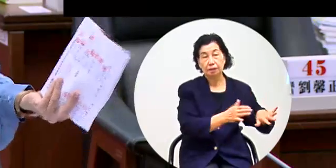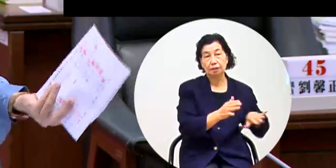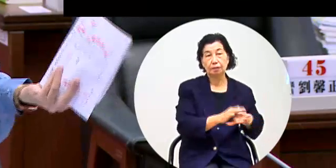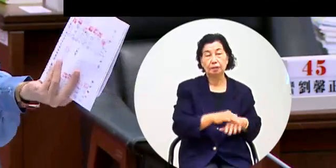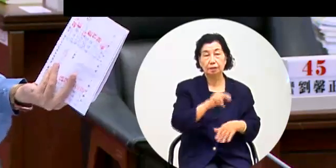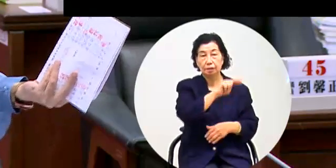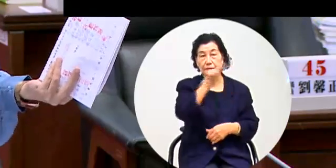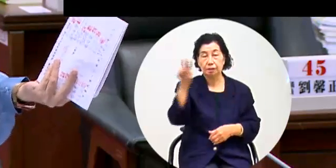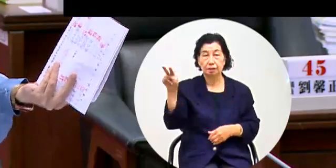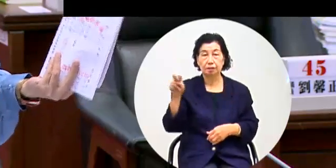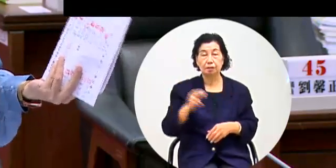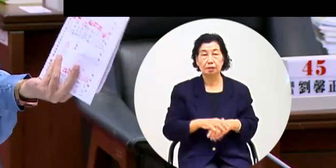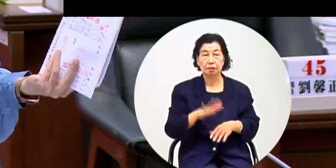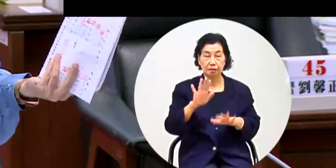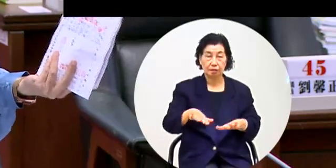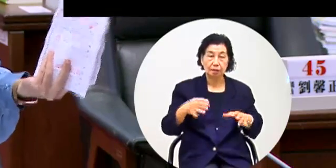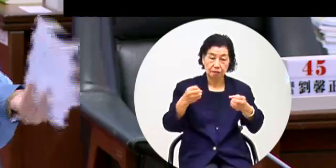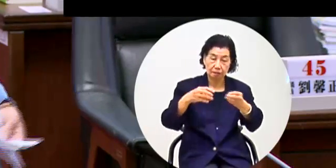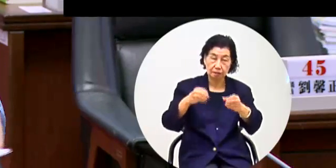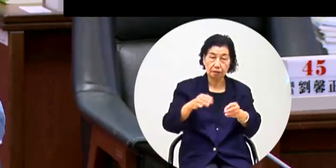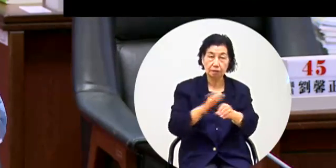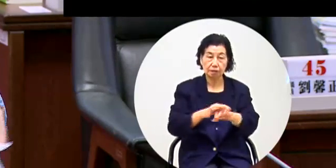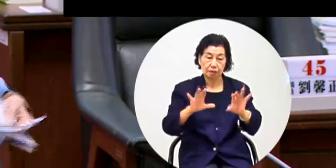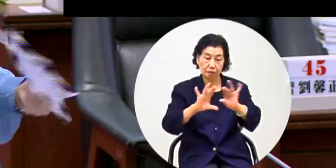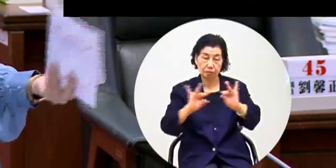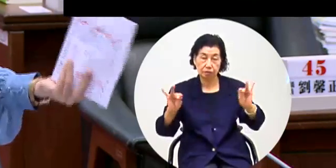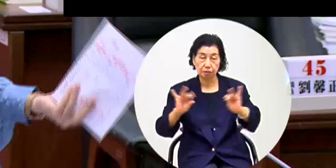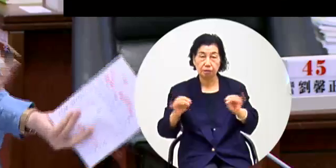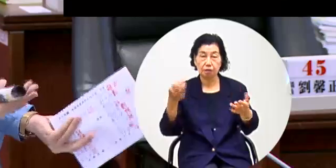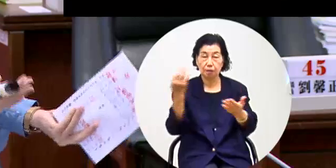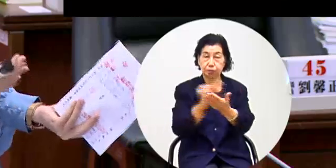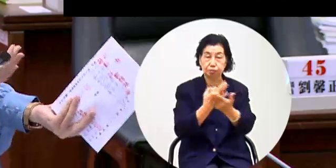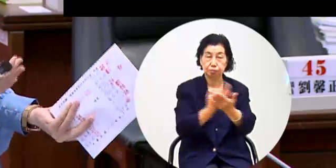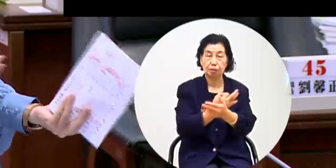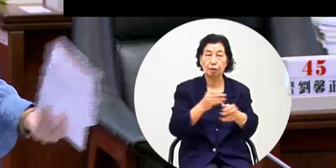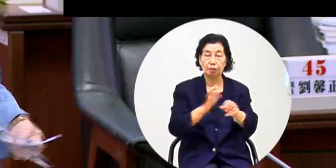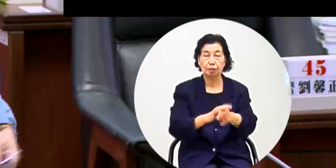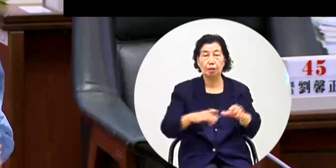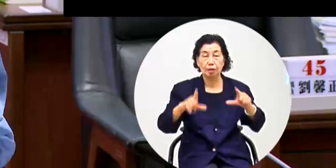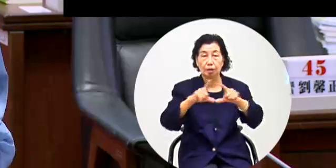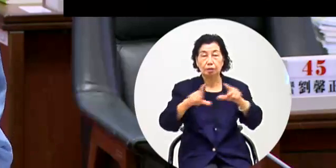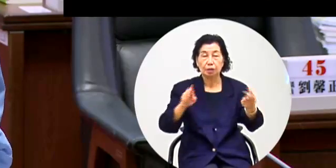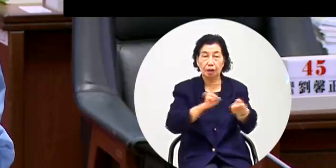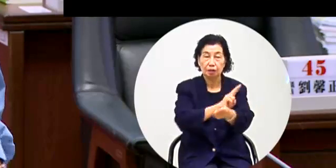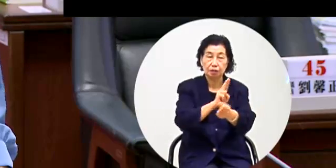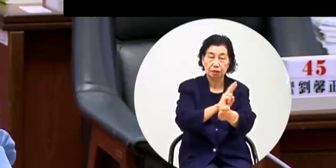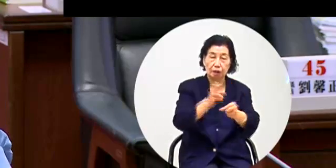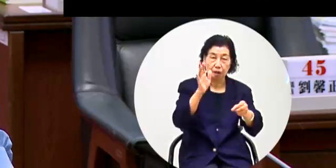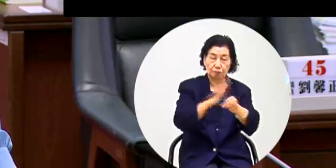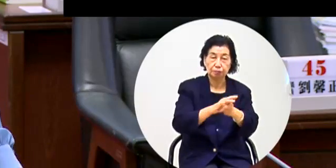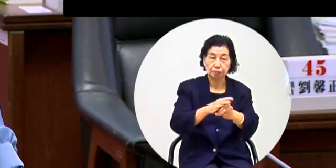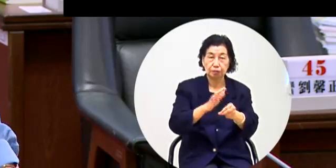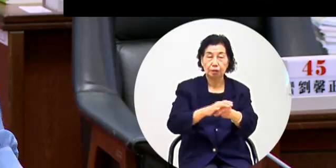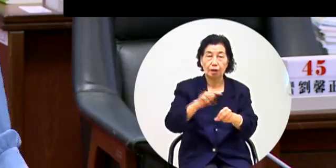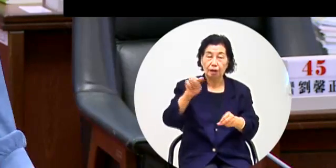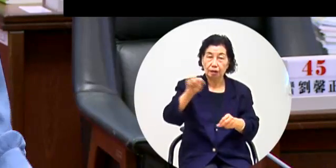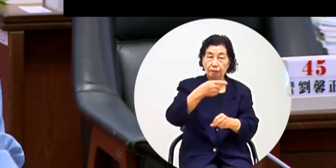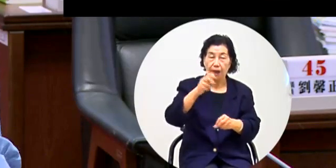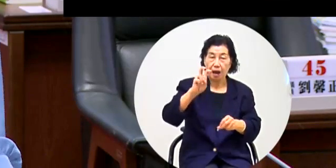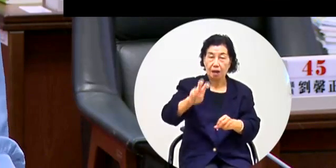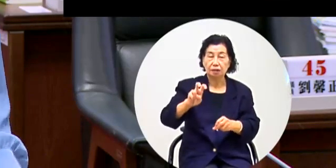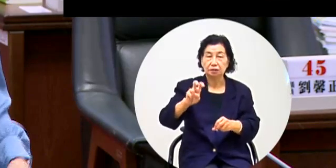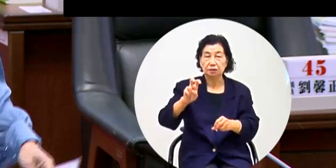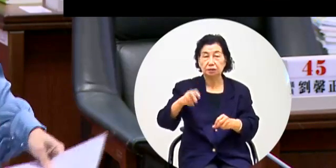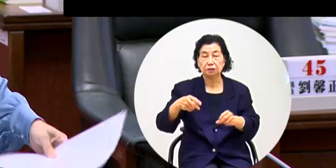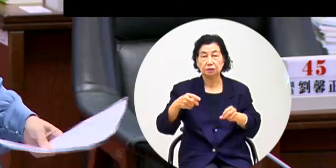地没搞，因为呢，大林埔有124到125公顷，但是我们迁村的那个区块看有没有50公顷，要不，哦，所以